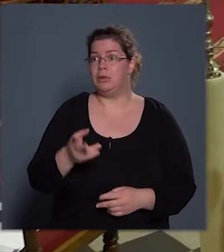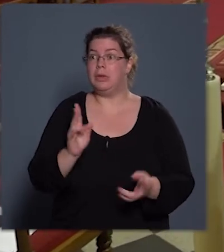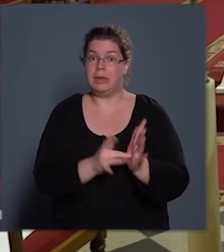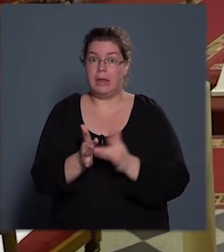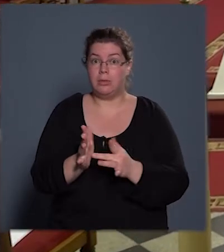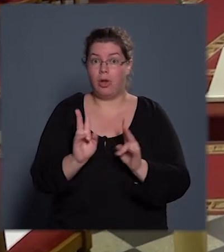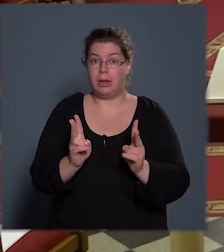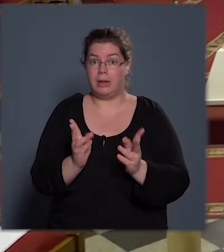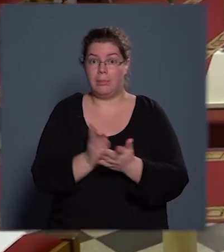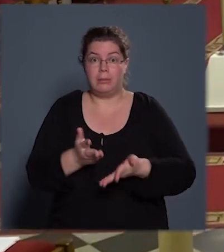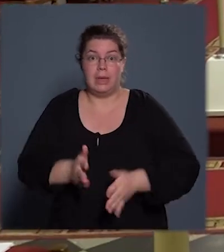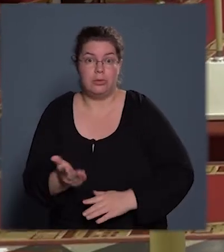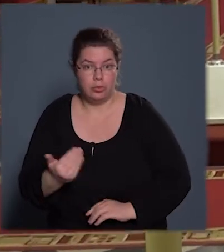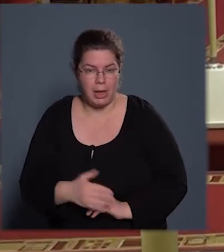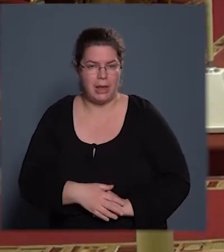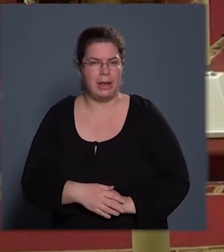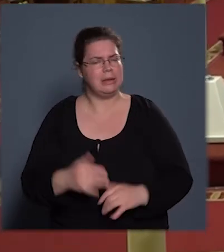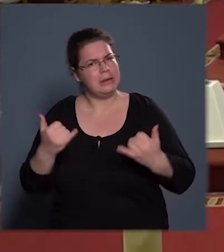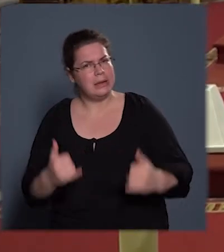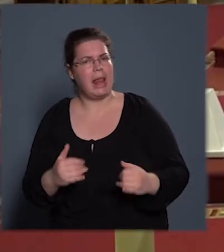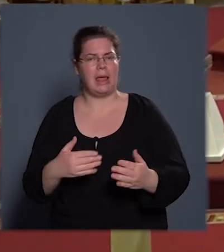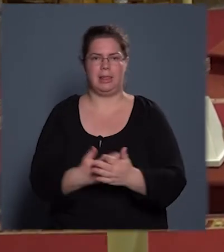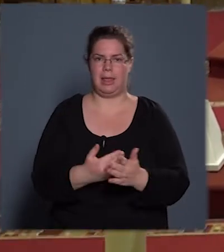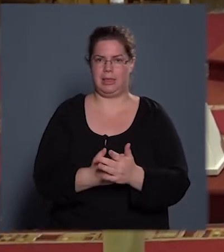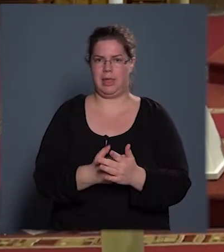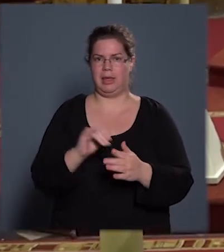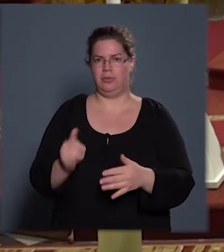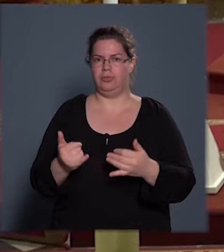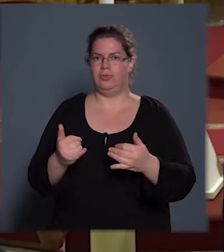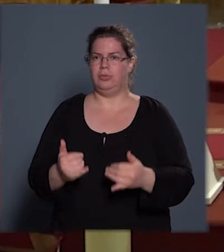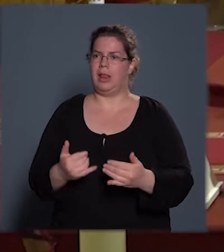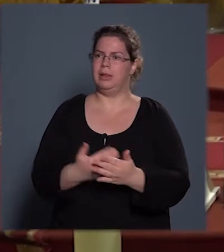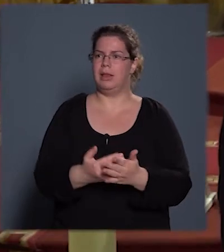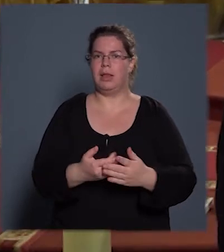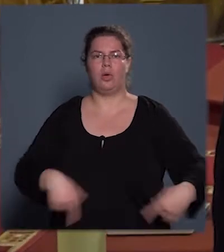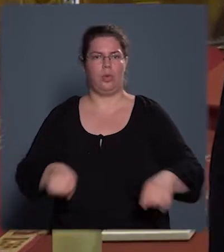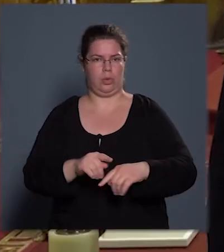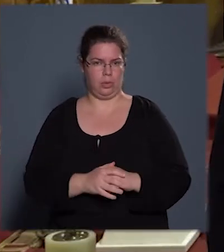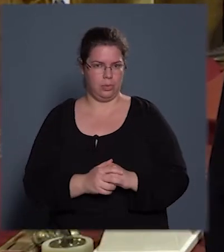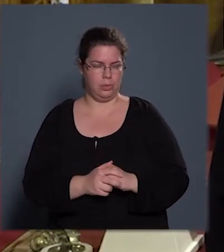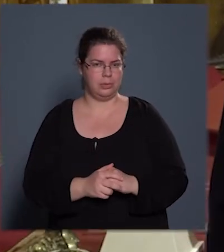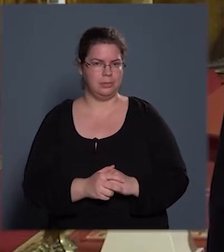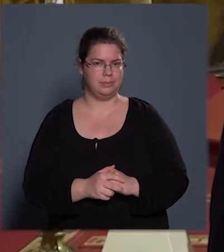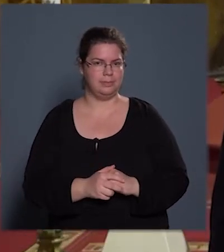már, jelen lenne, és egyre jobban jelen lenne közöttünk.